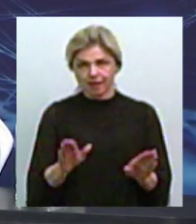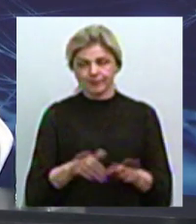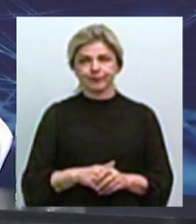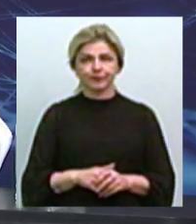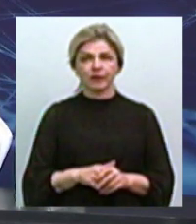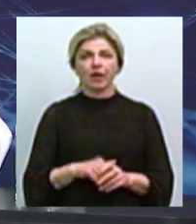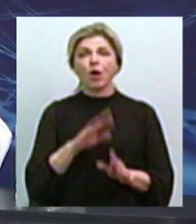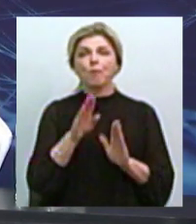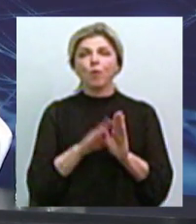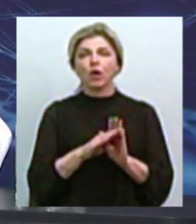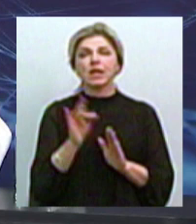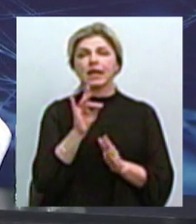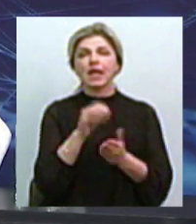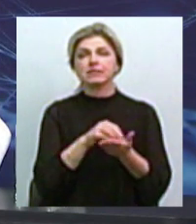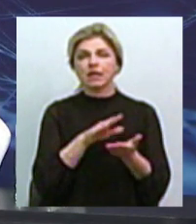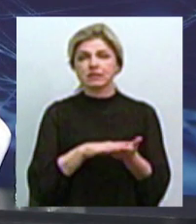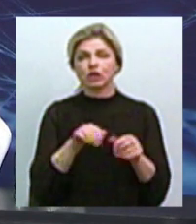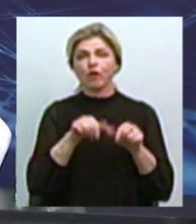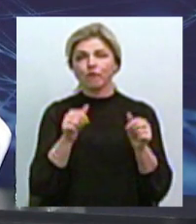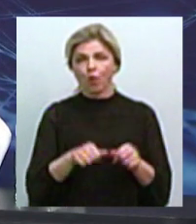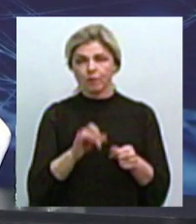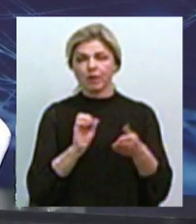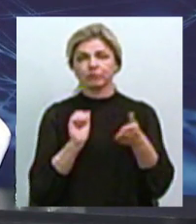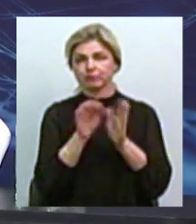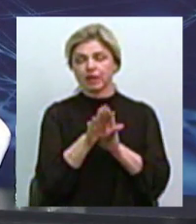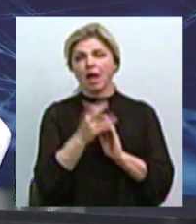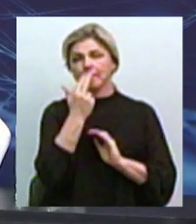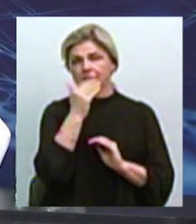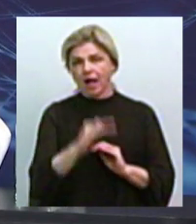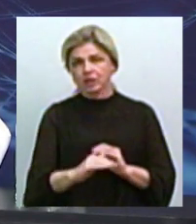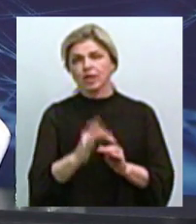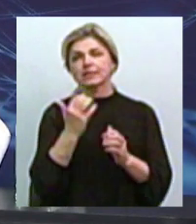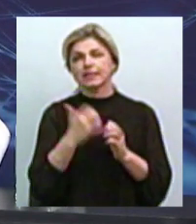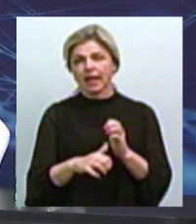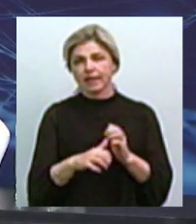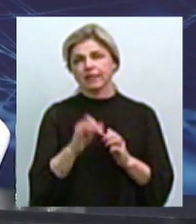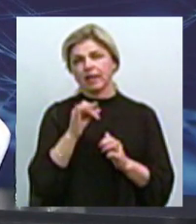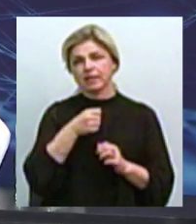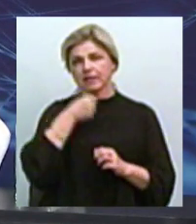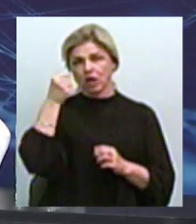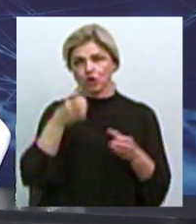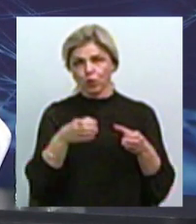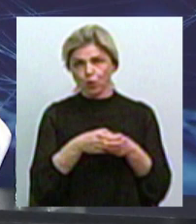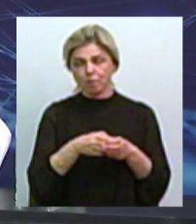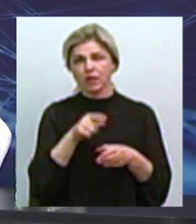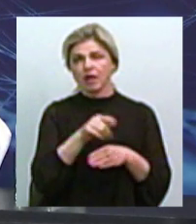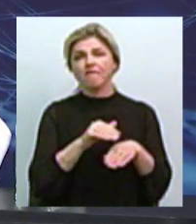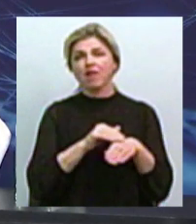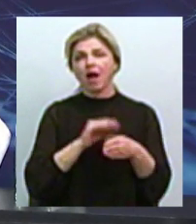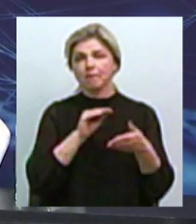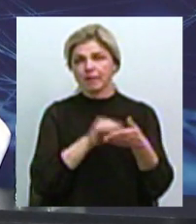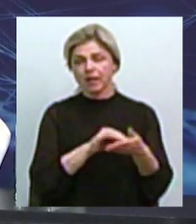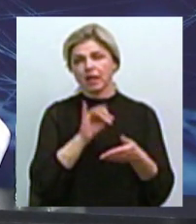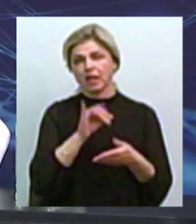Вот регистрационная форма, ссылочка, младшая, средняя, старшая группа. Там всего лишь ФИО и возраст ребенка, контактный телефон родителей на